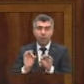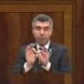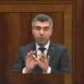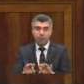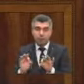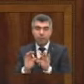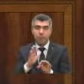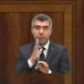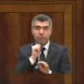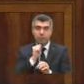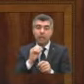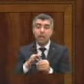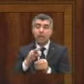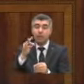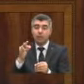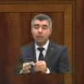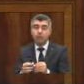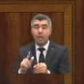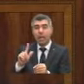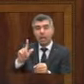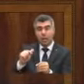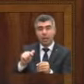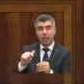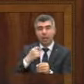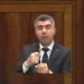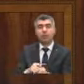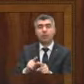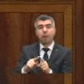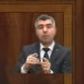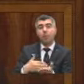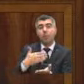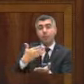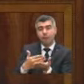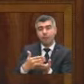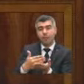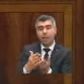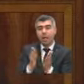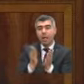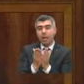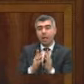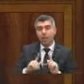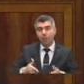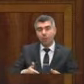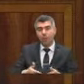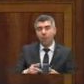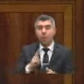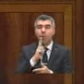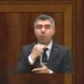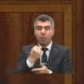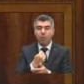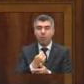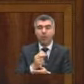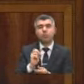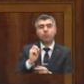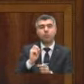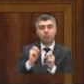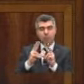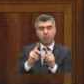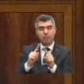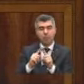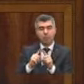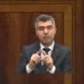ورغم النتائج المحققة فلا يزال الانقطاع الدراسي في التعليم العمومي يشكل تحديا